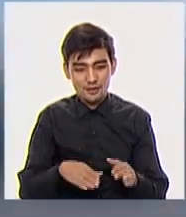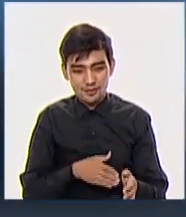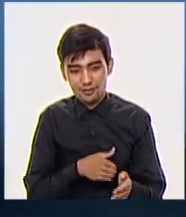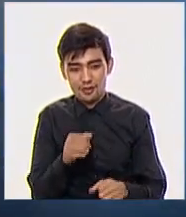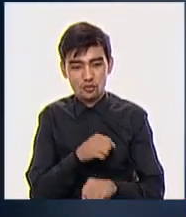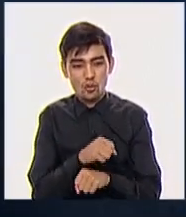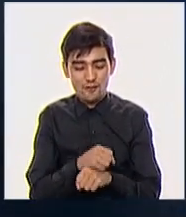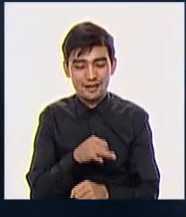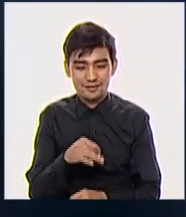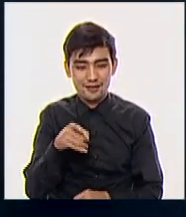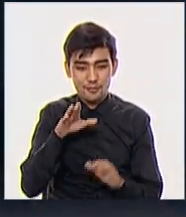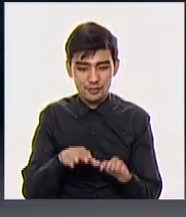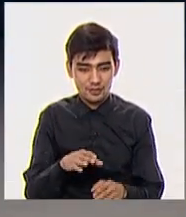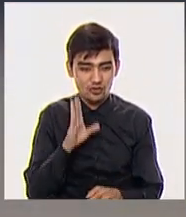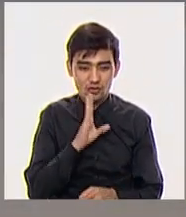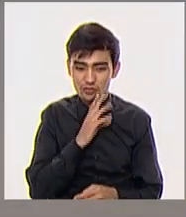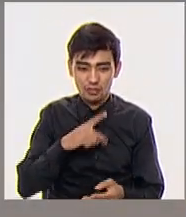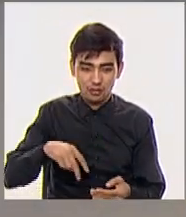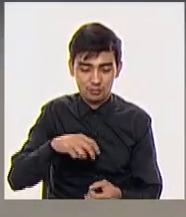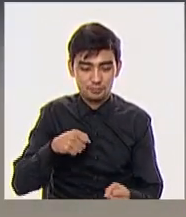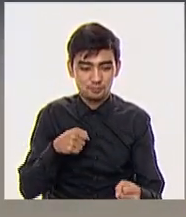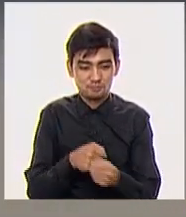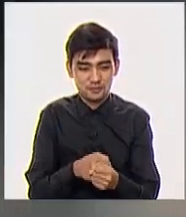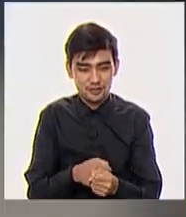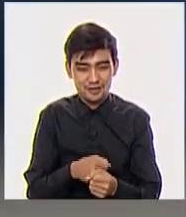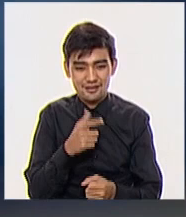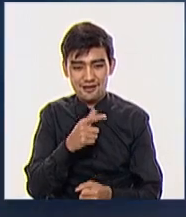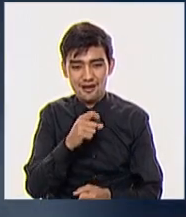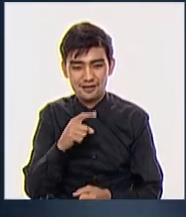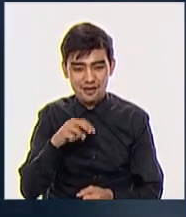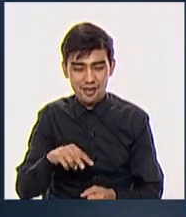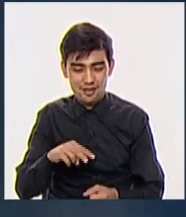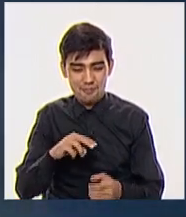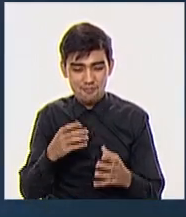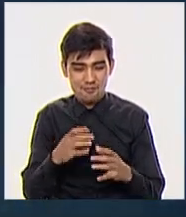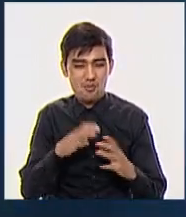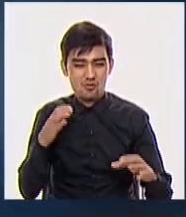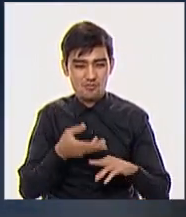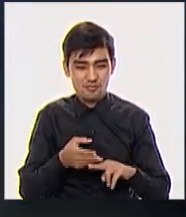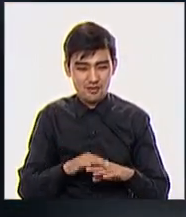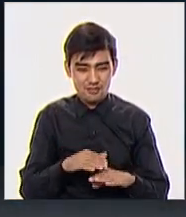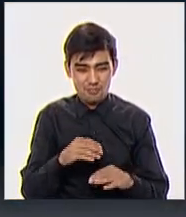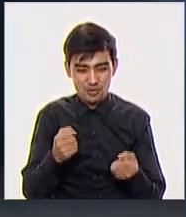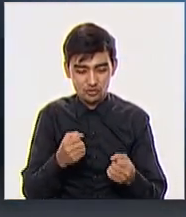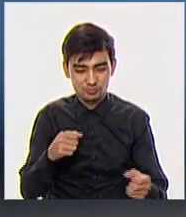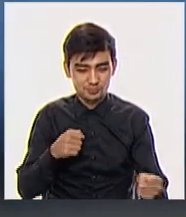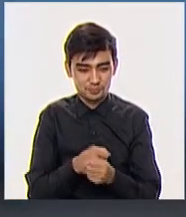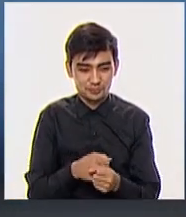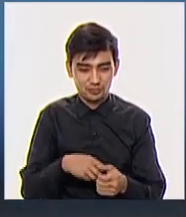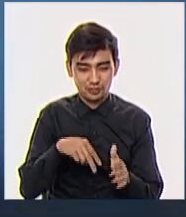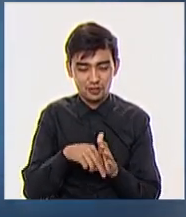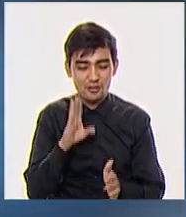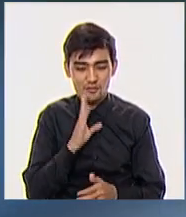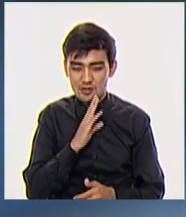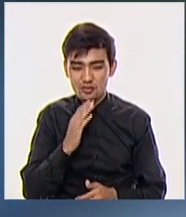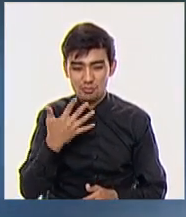бұрған. Сол кезде сыртта жүрген әйелді басып өтіп, газельге соғылып барып тоқтаған. Жасы 50-лердің шамасындағы әйел алған